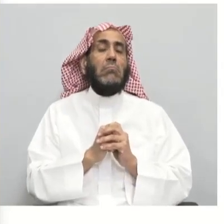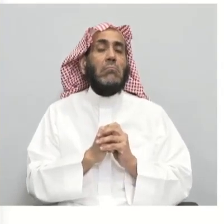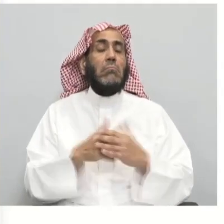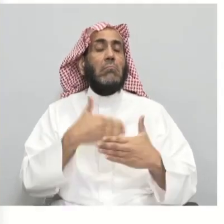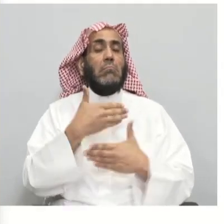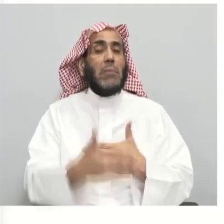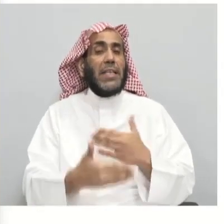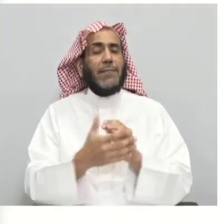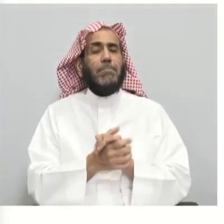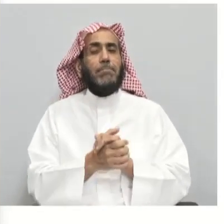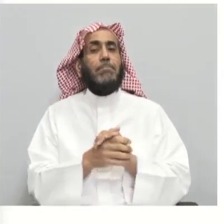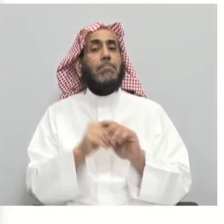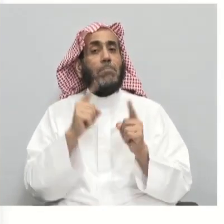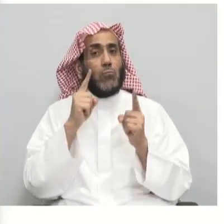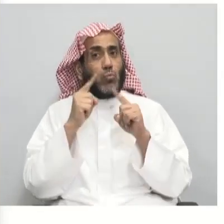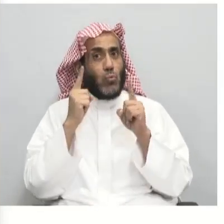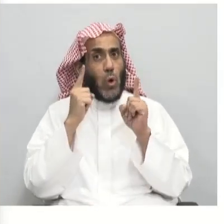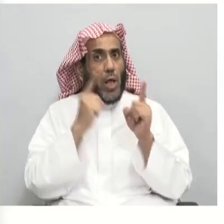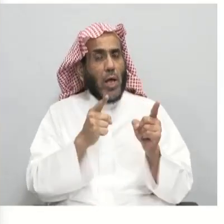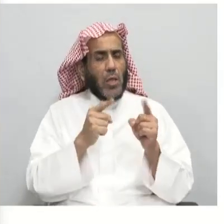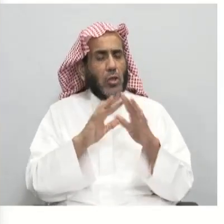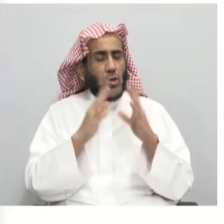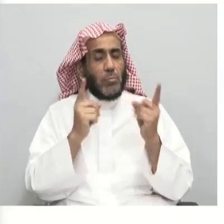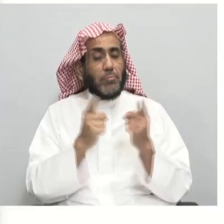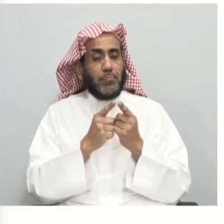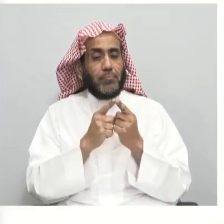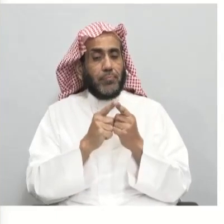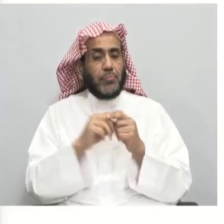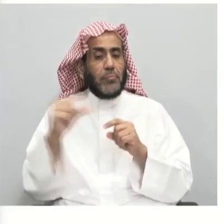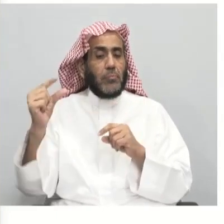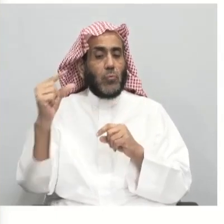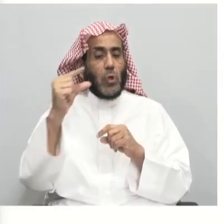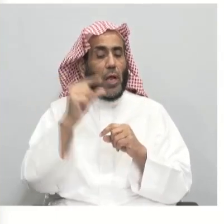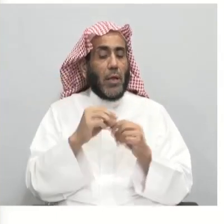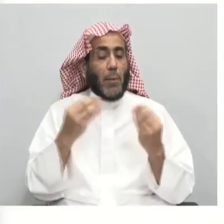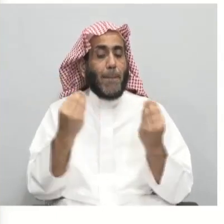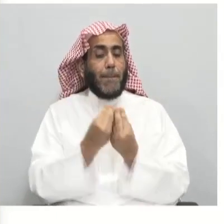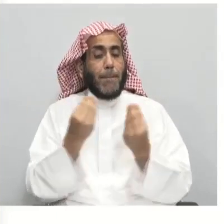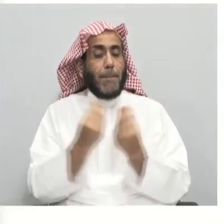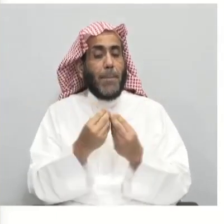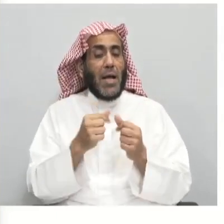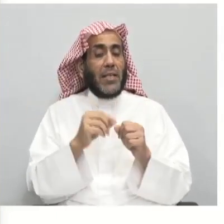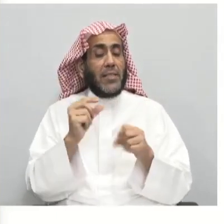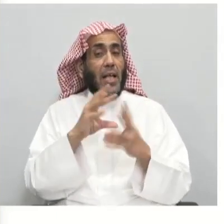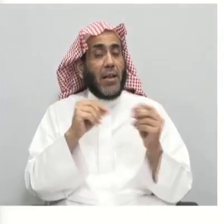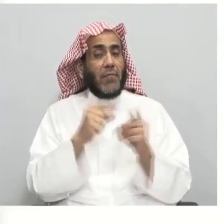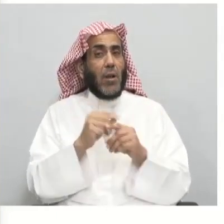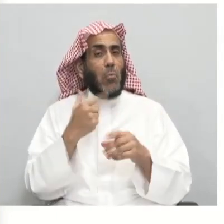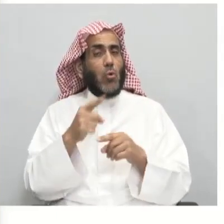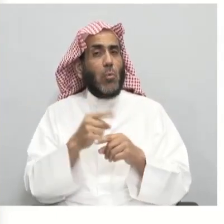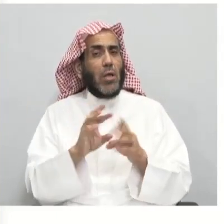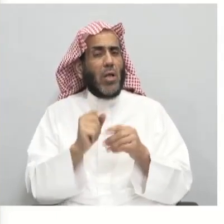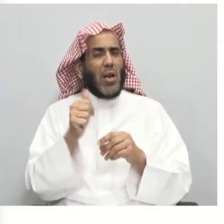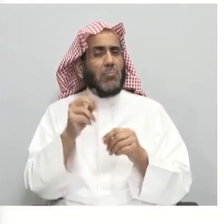بعد ذلك نلاحظ هنا المصطلحات مع التعاريف المطلوب اكتب